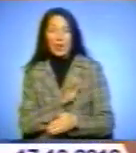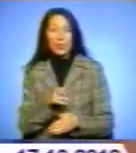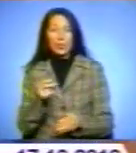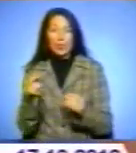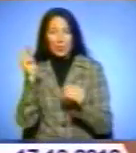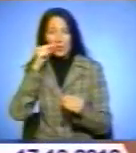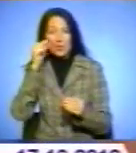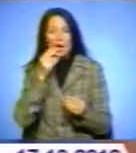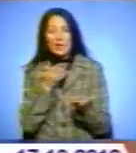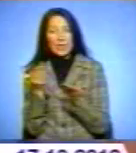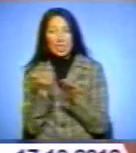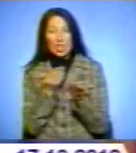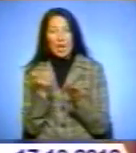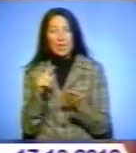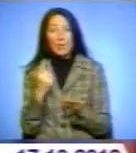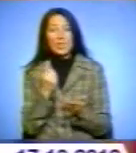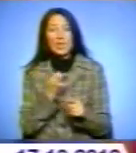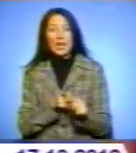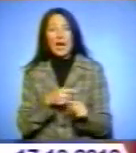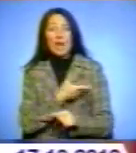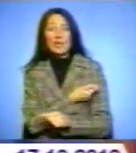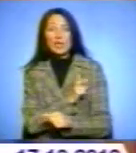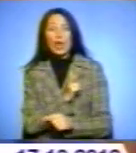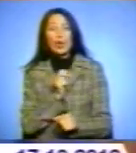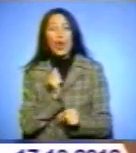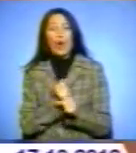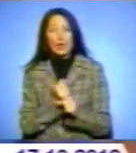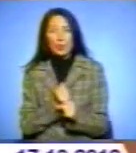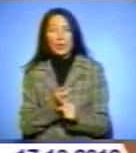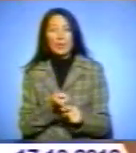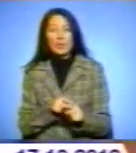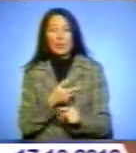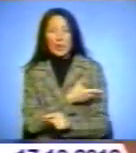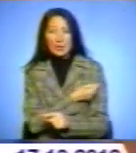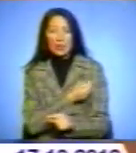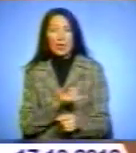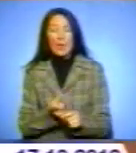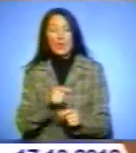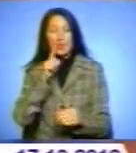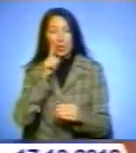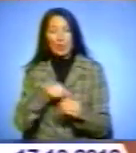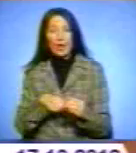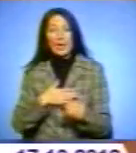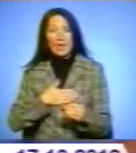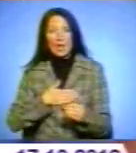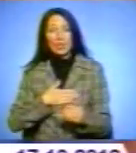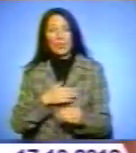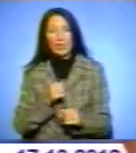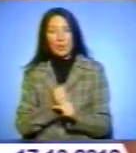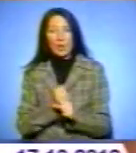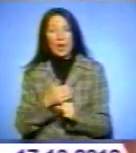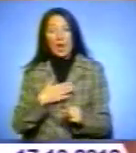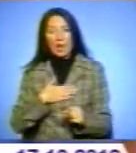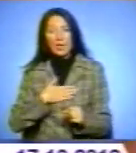читати, по-перше, яка вакцина, де і хто виробник цієї вакцини. Я більше довіряю, якщо чесно, нашим виробникам. Я знаю, що нам